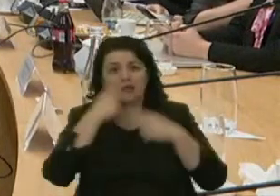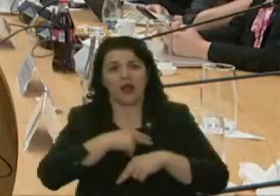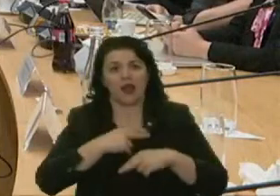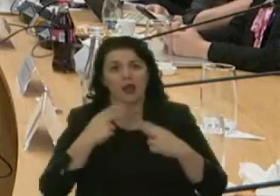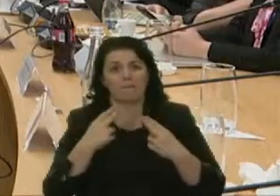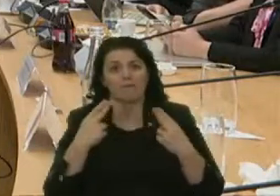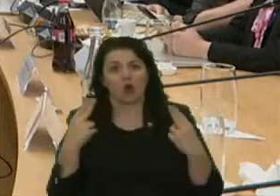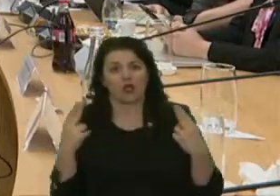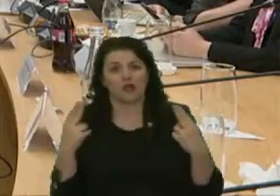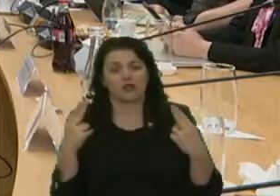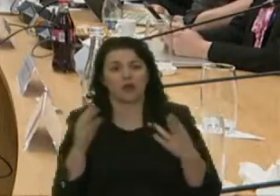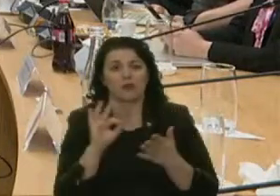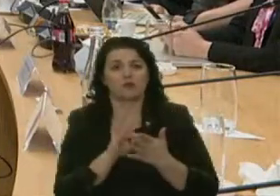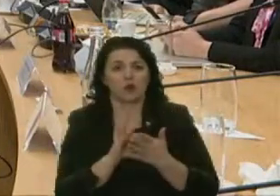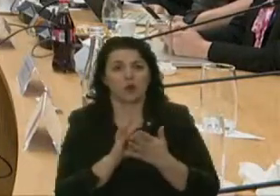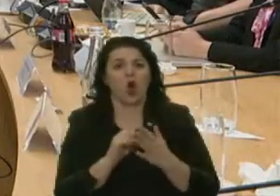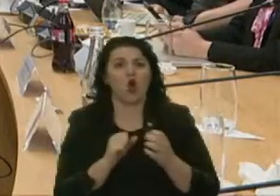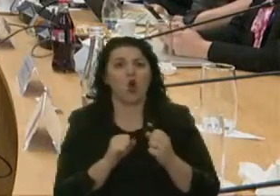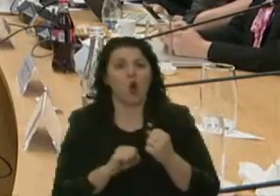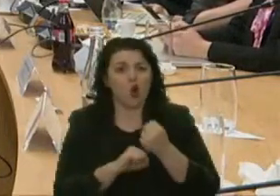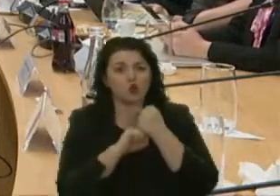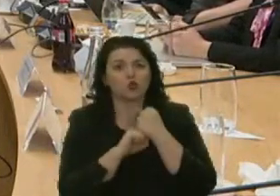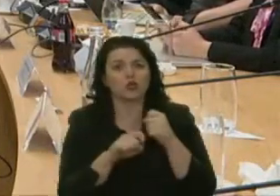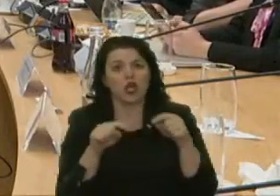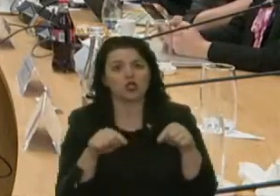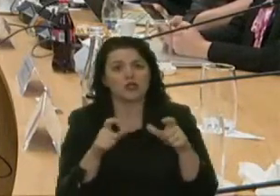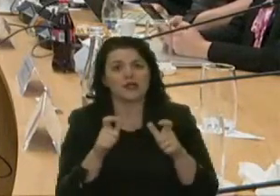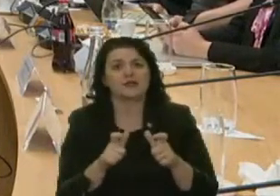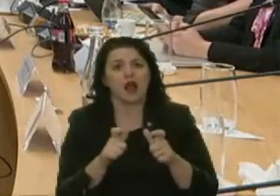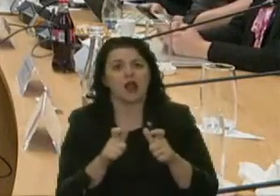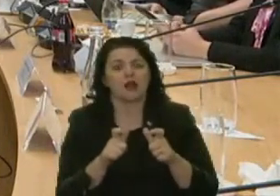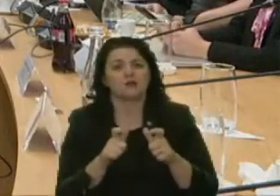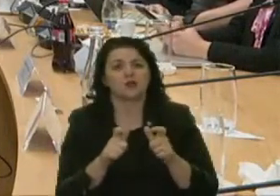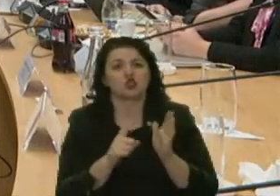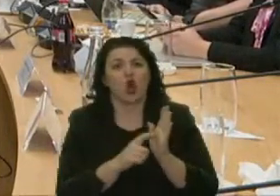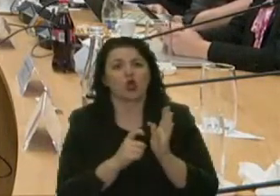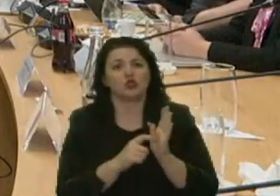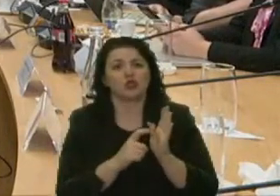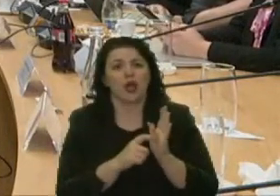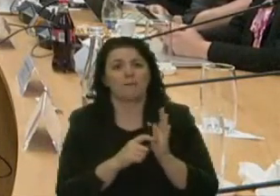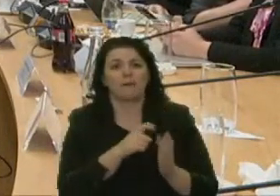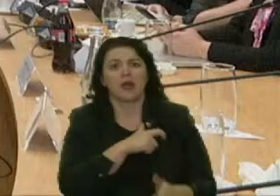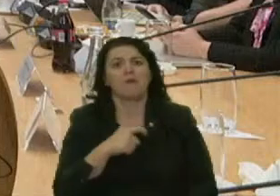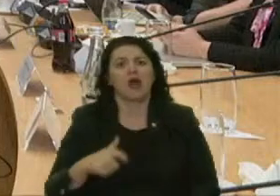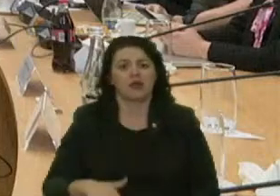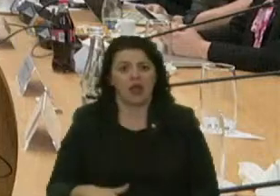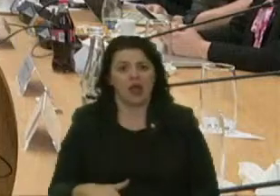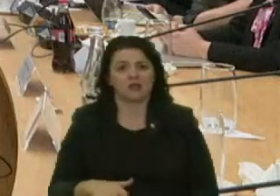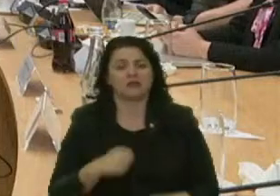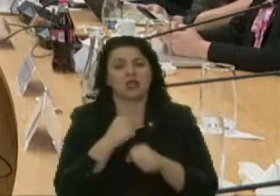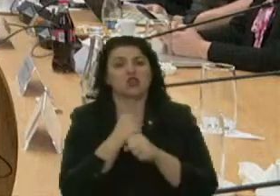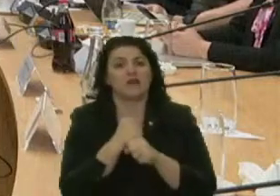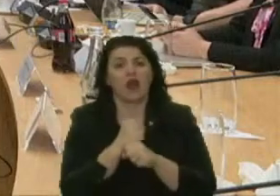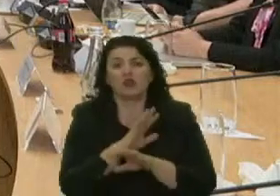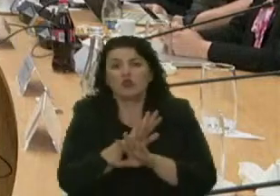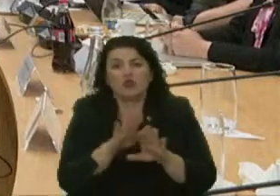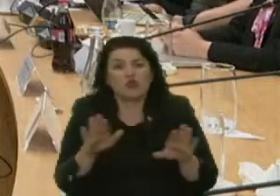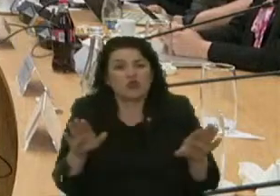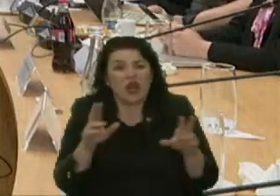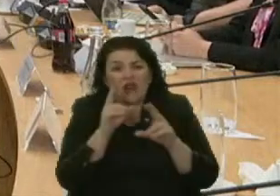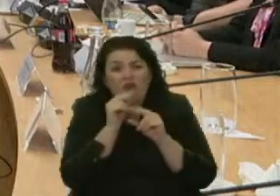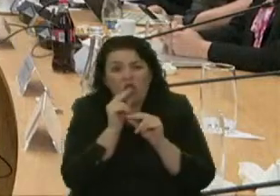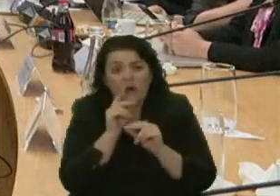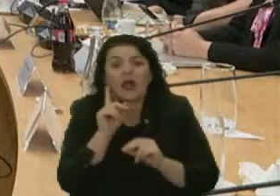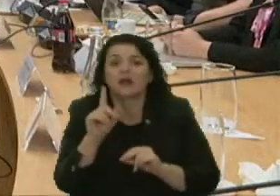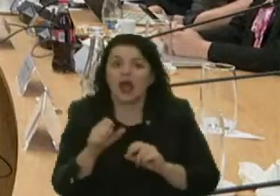importanța sugestiilor constructive din această sală Solicit ca primărie să înceapă să și realizeze nu doar vorb ci și